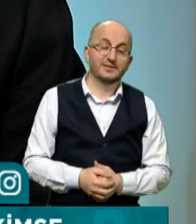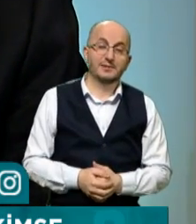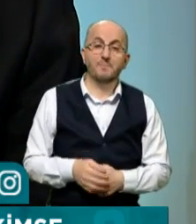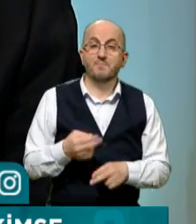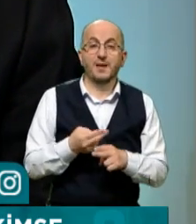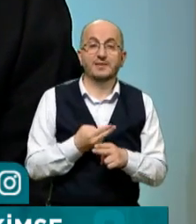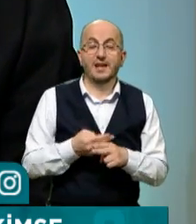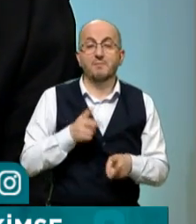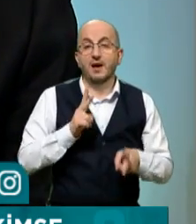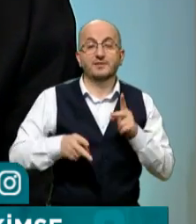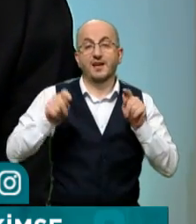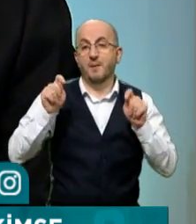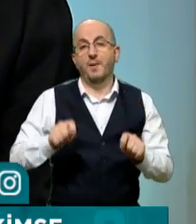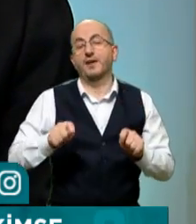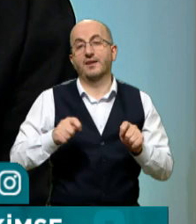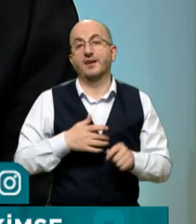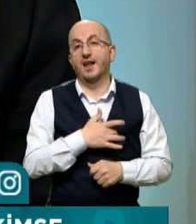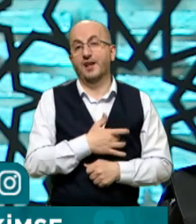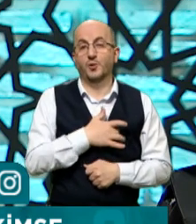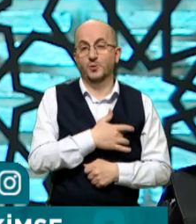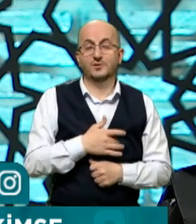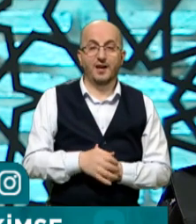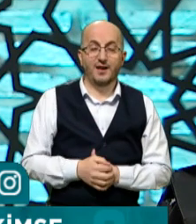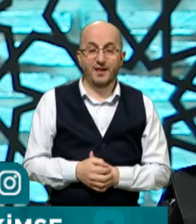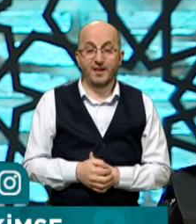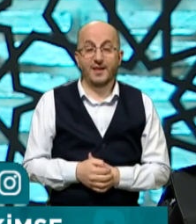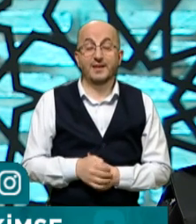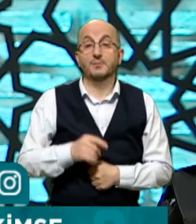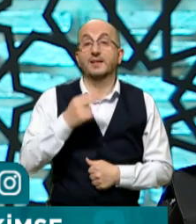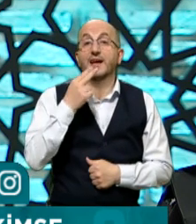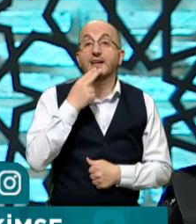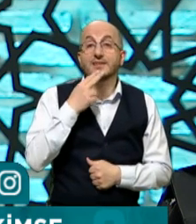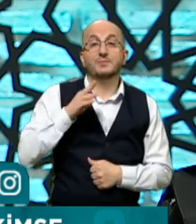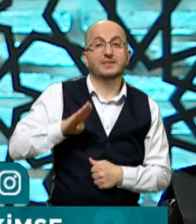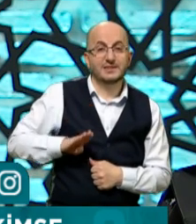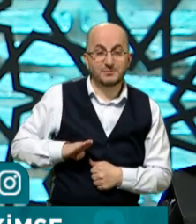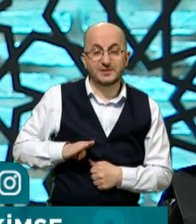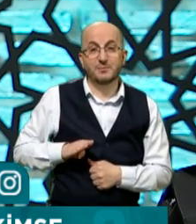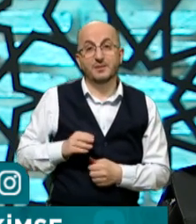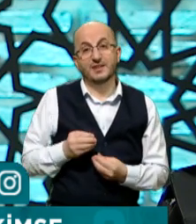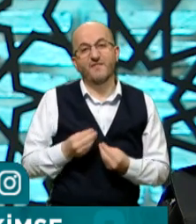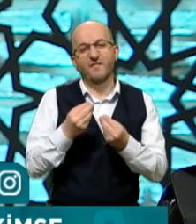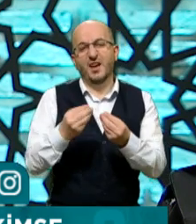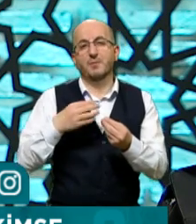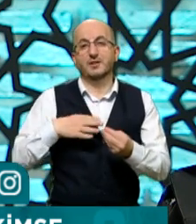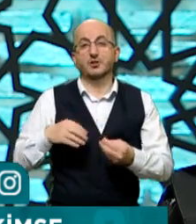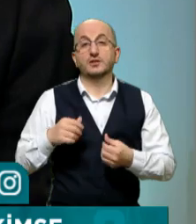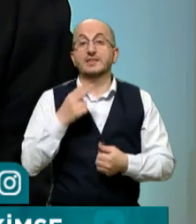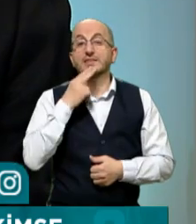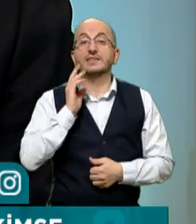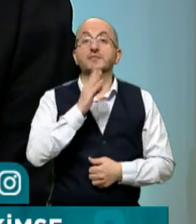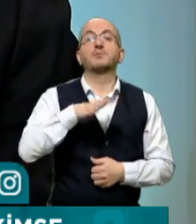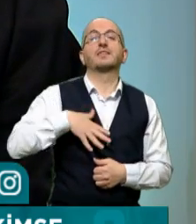mesela bazen yaparlar Anadolu'da bir hanım kızımızı diyelim ki birine vermek istiyorlar. Kız da gitmek